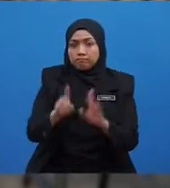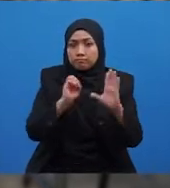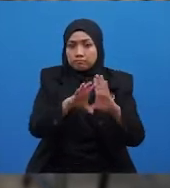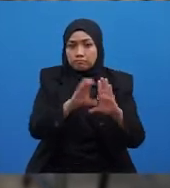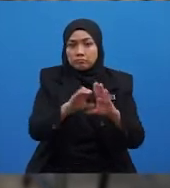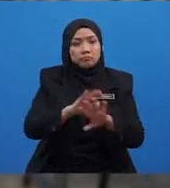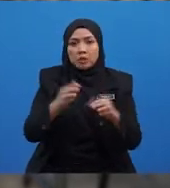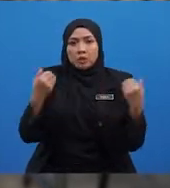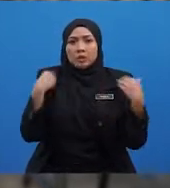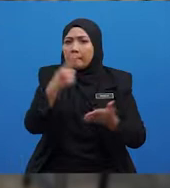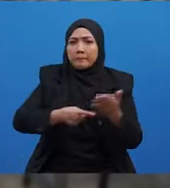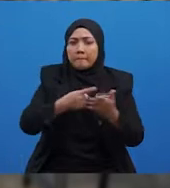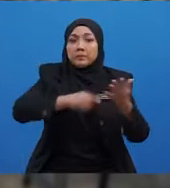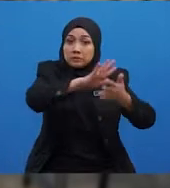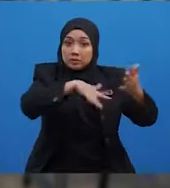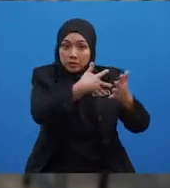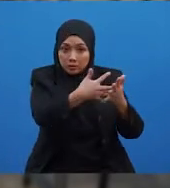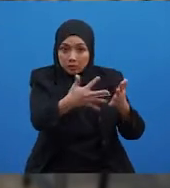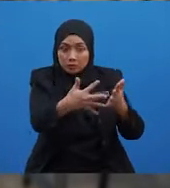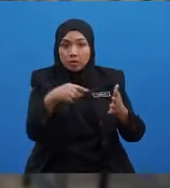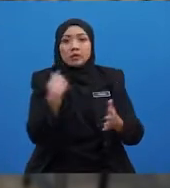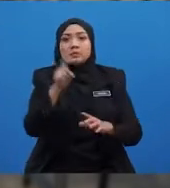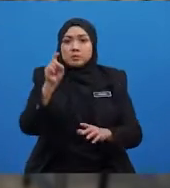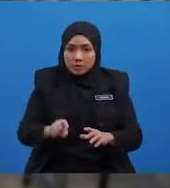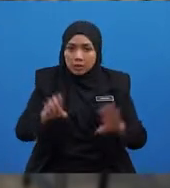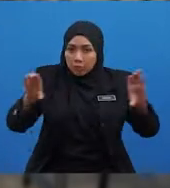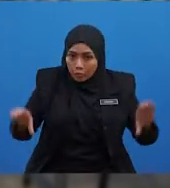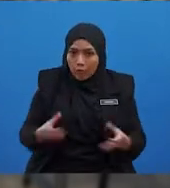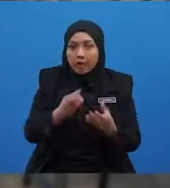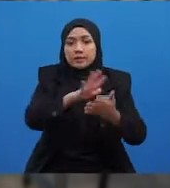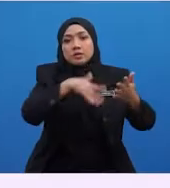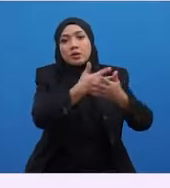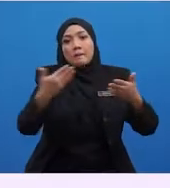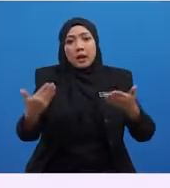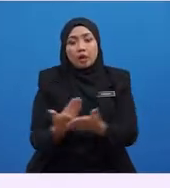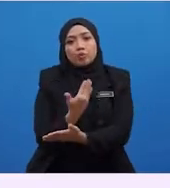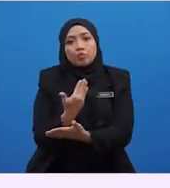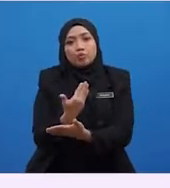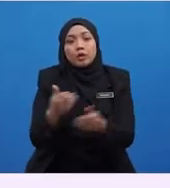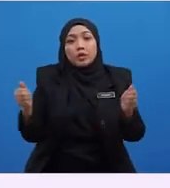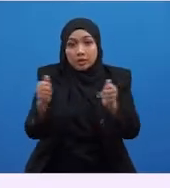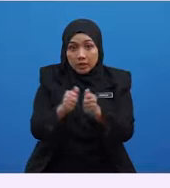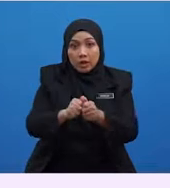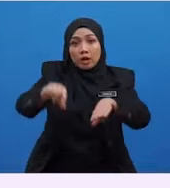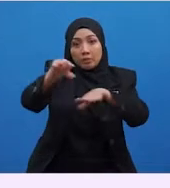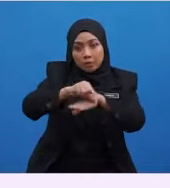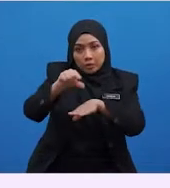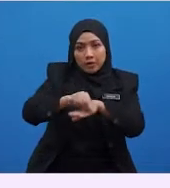sebarang jadual, anda perlu mencipta satu jadual yang baharu. Dengan